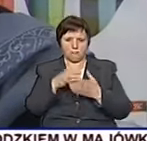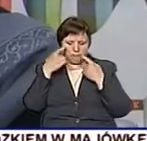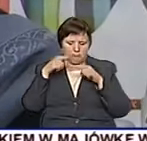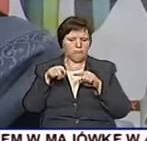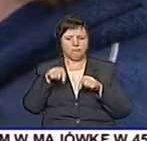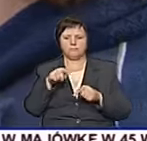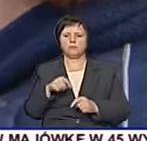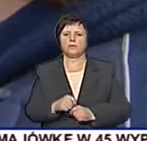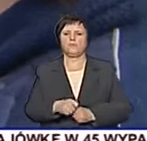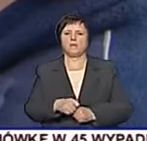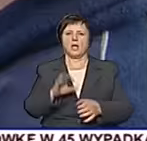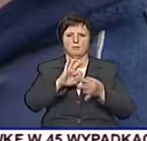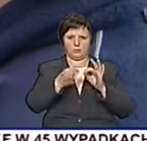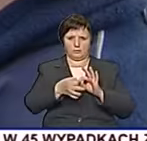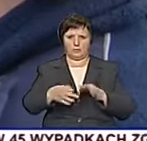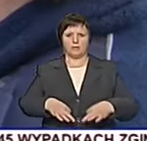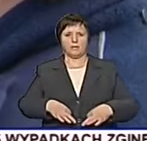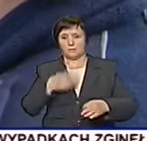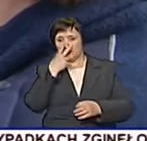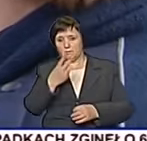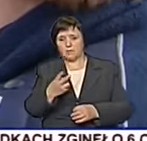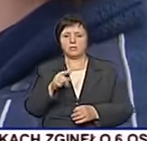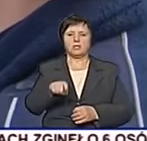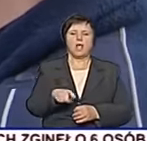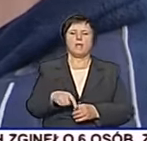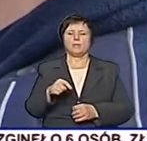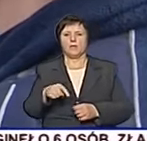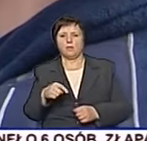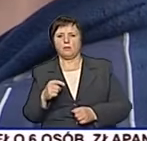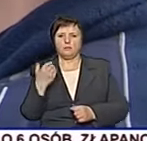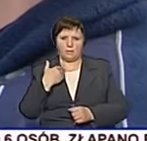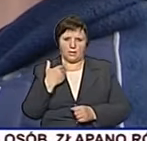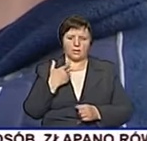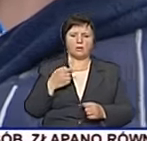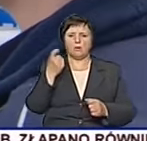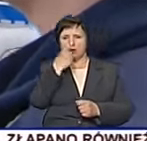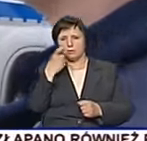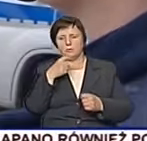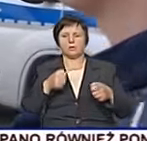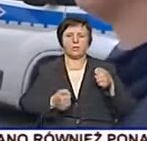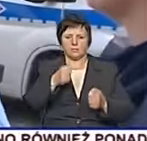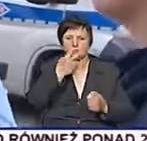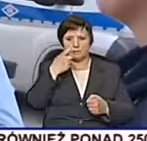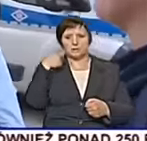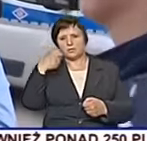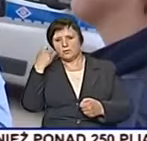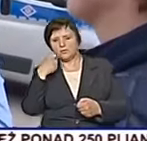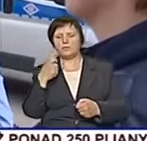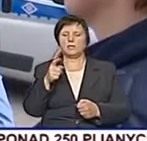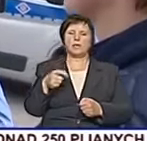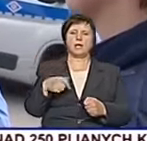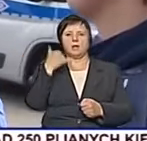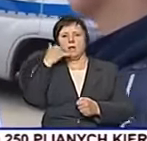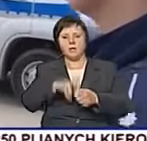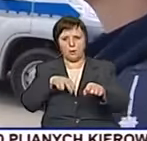uwagę na to. Gdybyście państwo zobaczyli nietrzeźwego kierowcę, czy zadzwonicie na policję? Na pewno. Na pewno, na 100%. Na 100%, bo nasze też